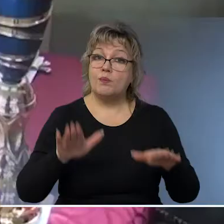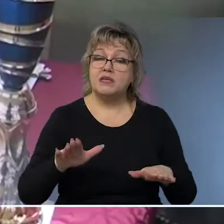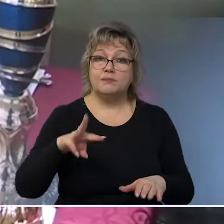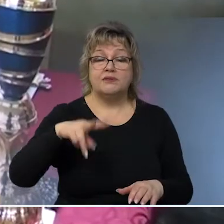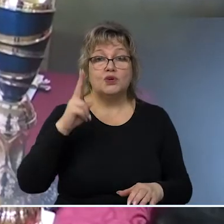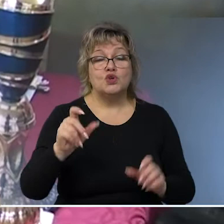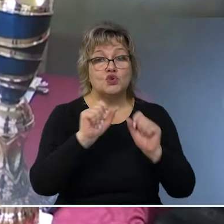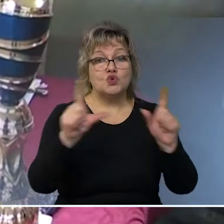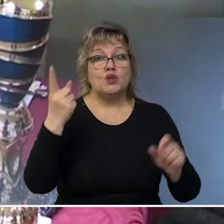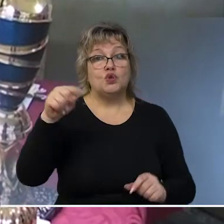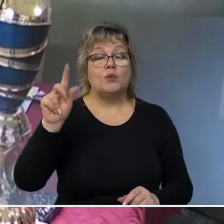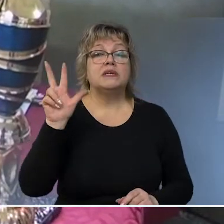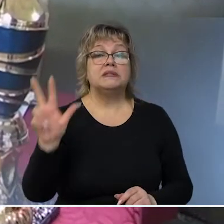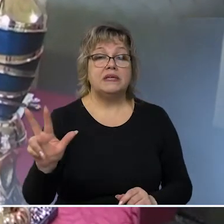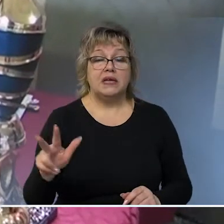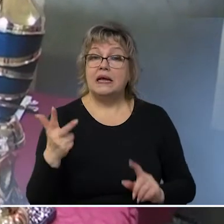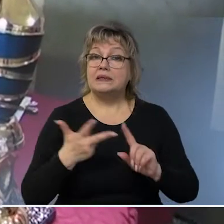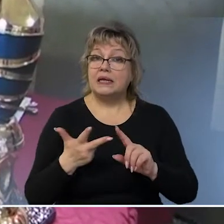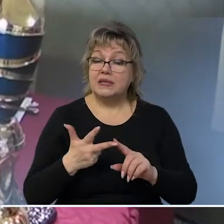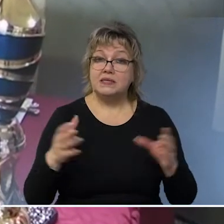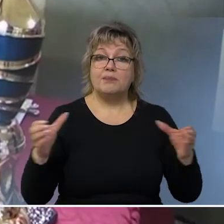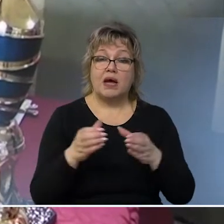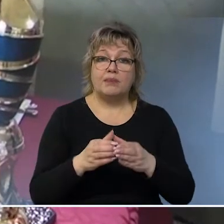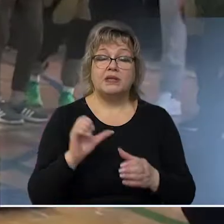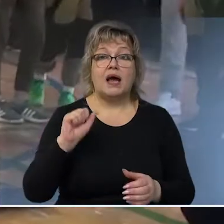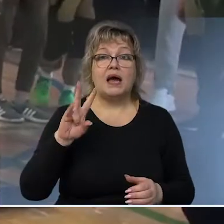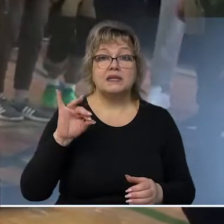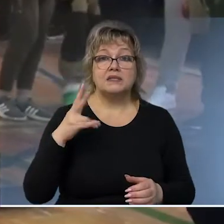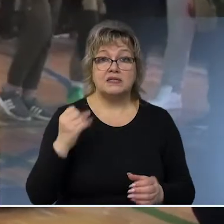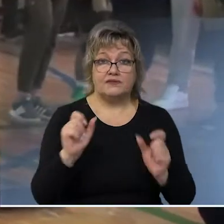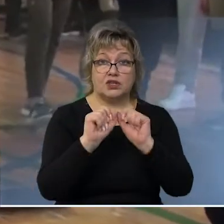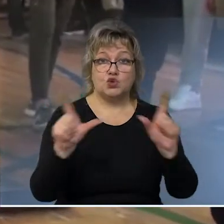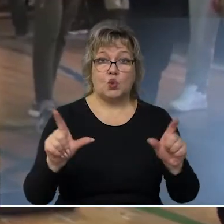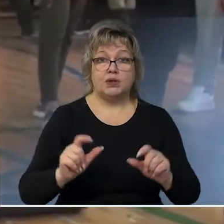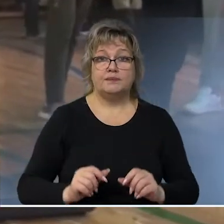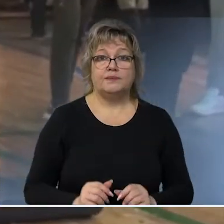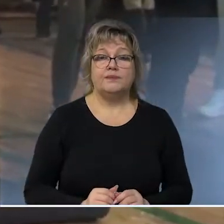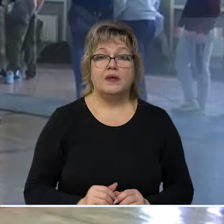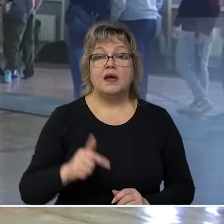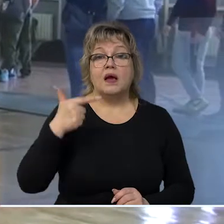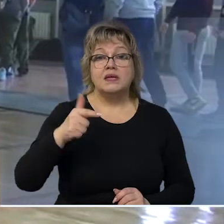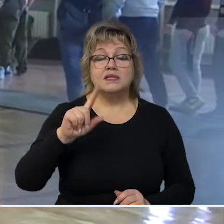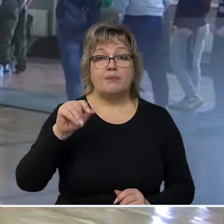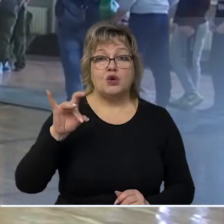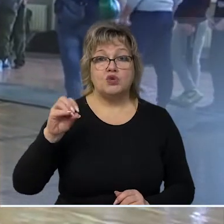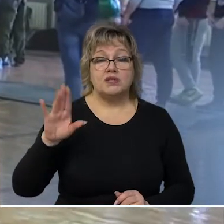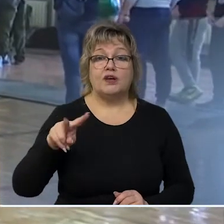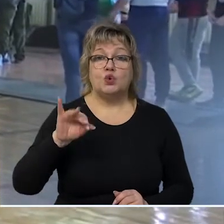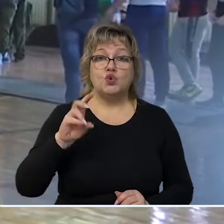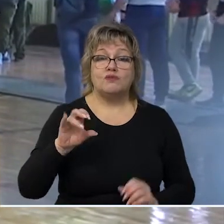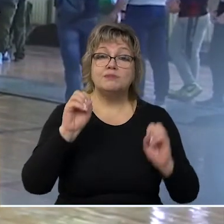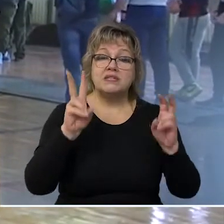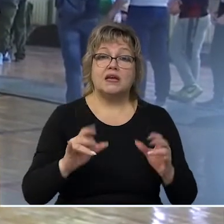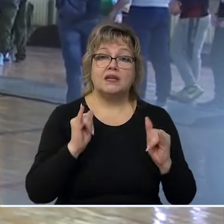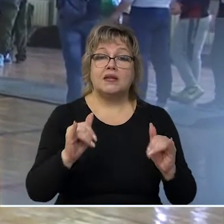втором месте Матвеево-Курганская школа номер 3. На третьем команда Анастасиевской школы. Галина Запорожцева, Андрей